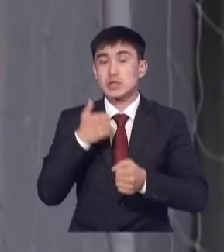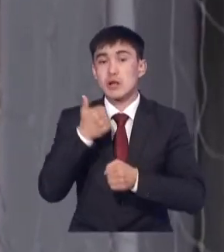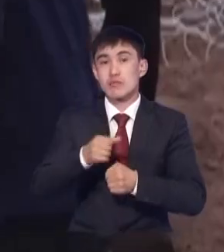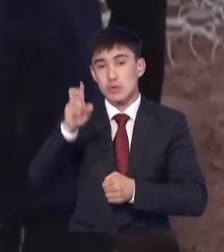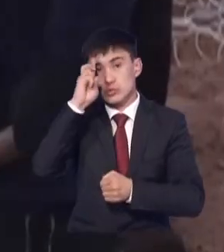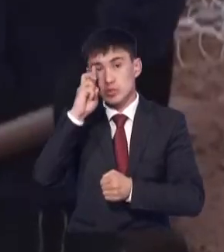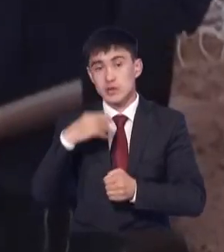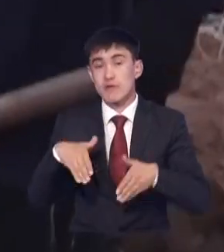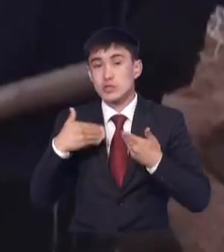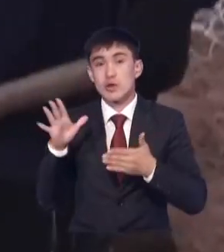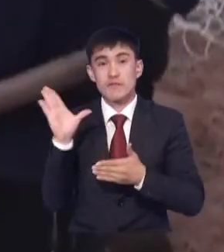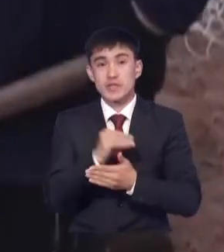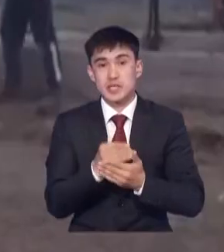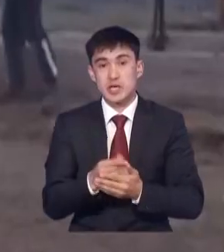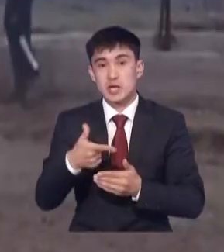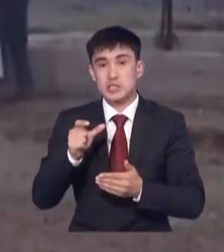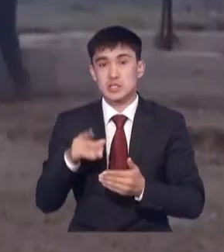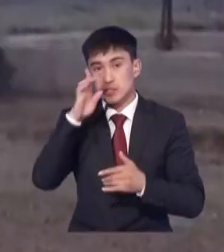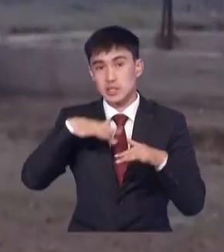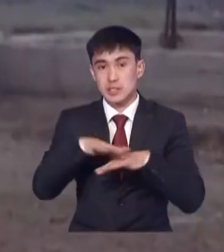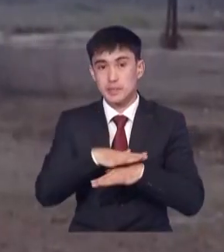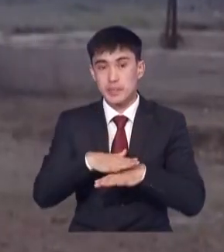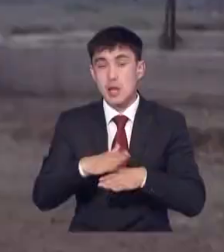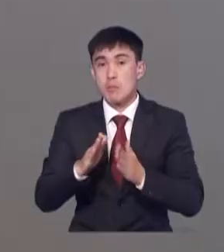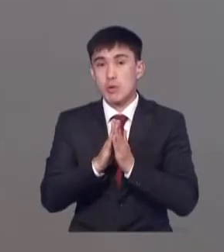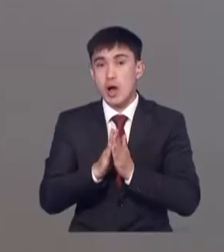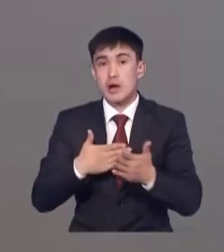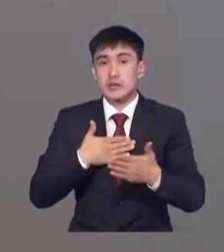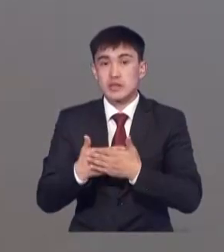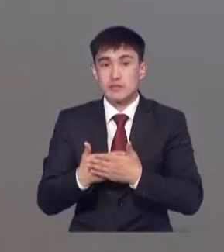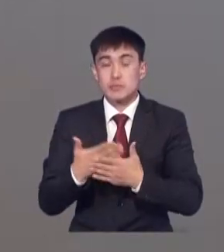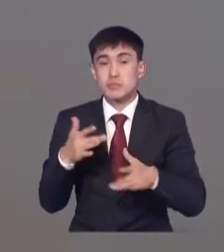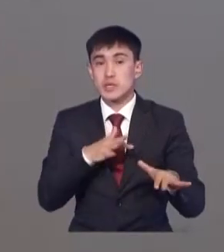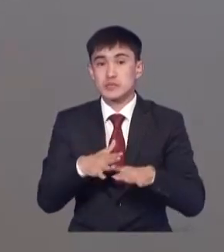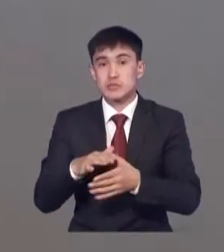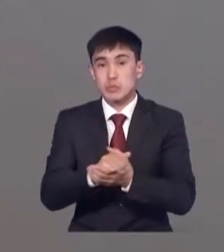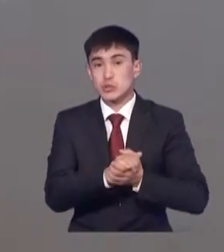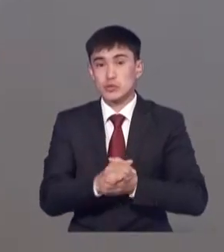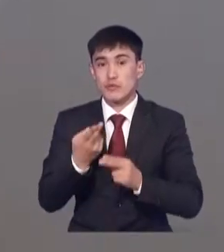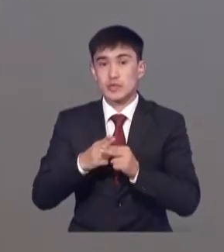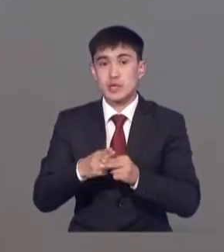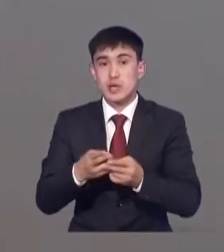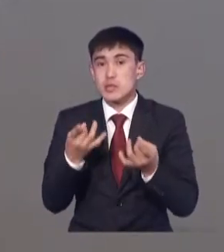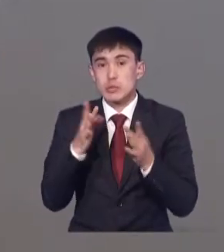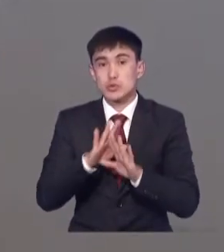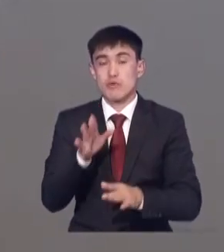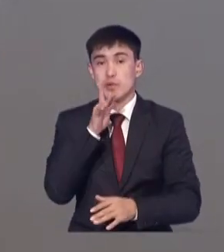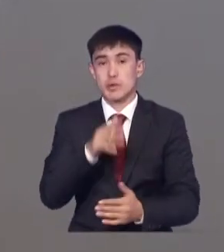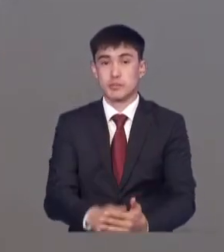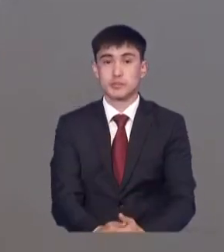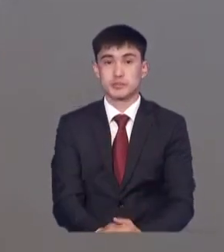главе государства выражают абсолютно все граждане страны, призывая к активным действиям и сплоченности в это непростое время.